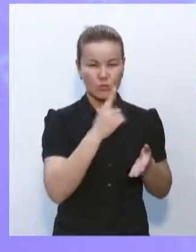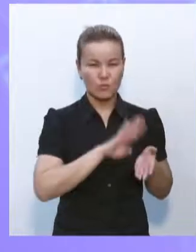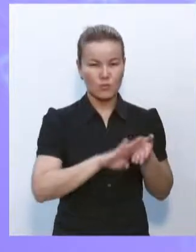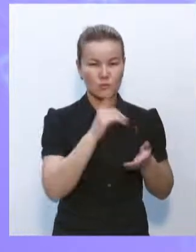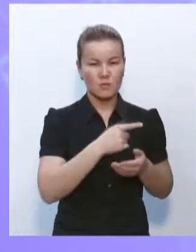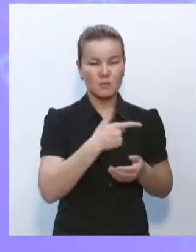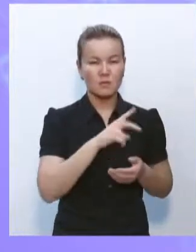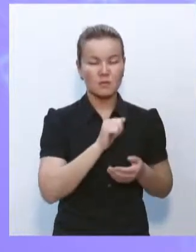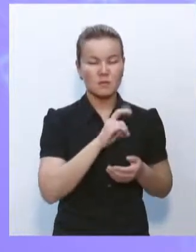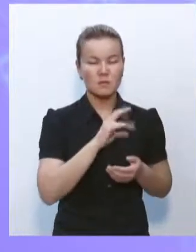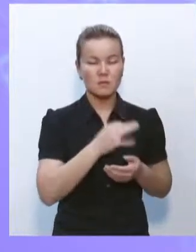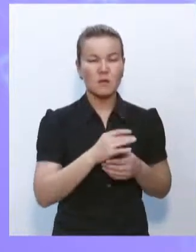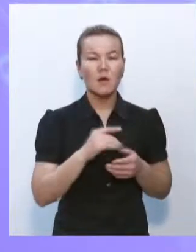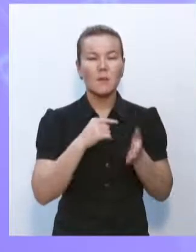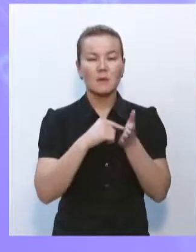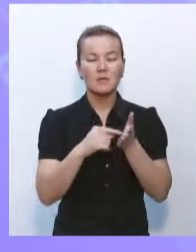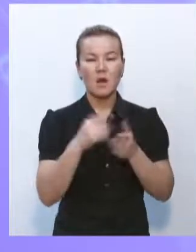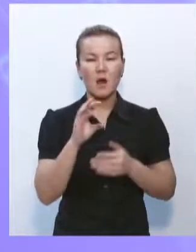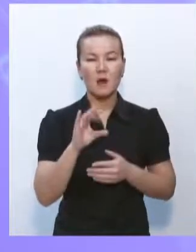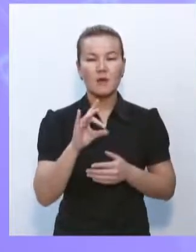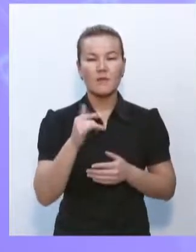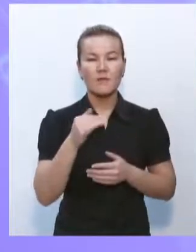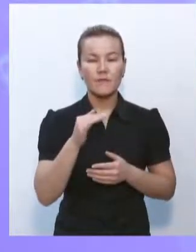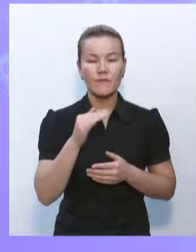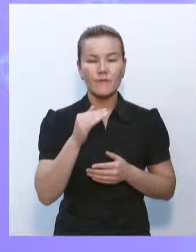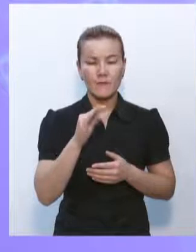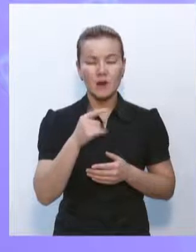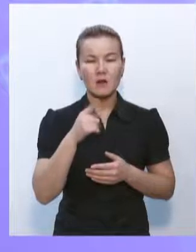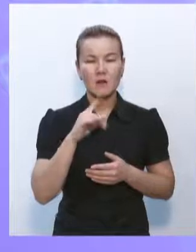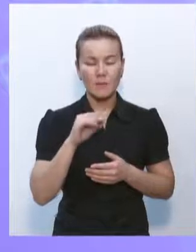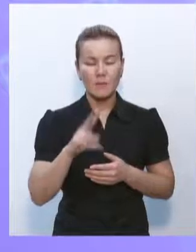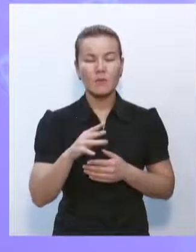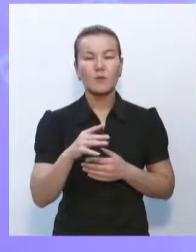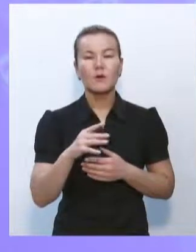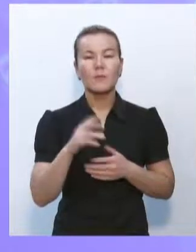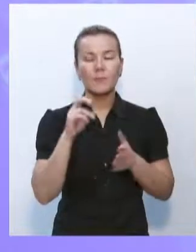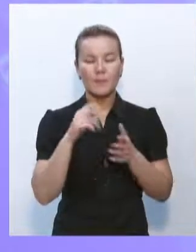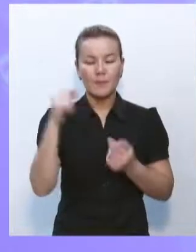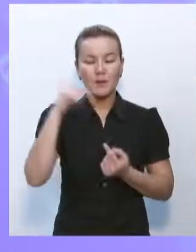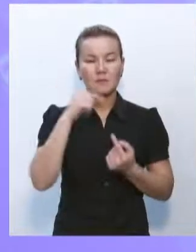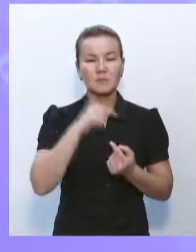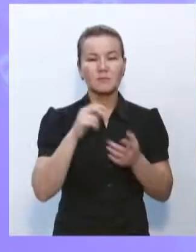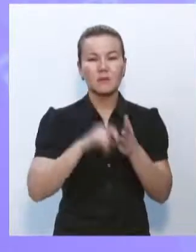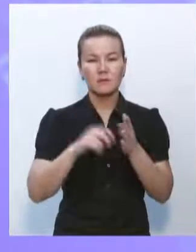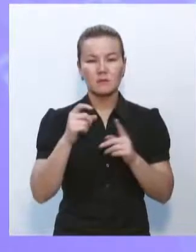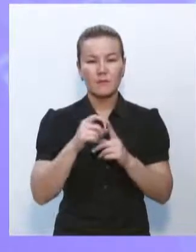гласной. Подчеркните орфограммы, подберите проверочные слова.